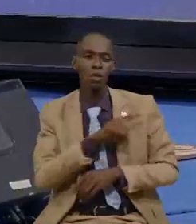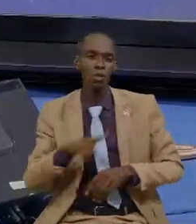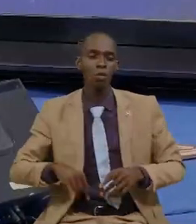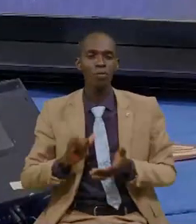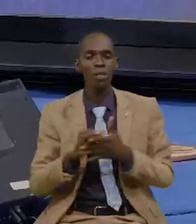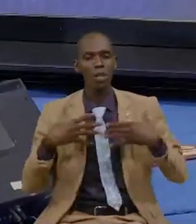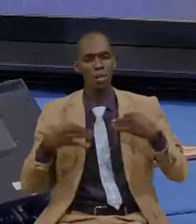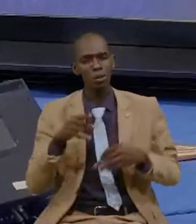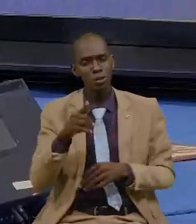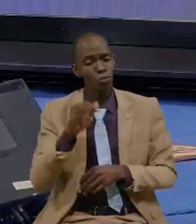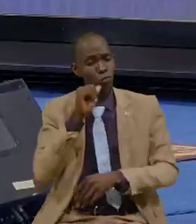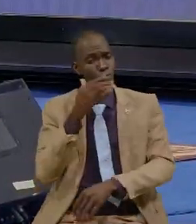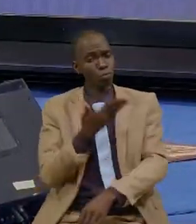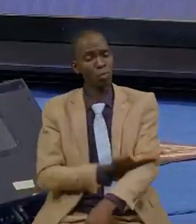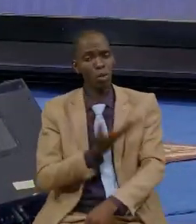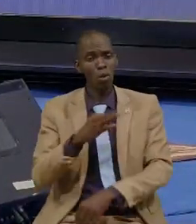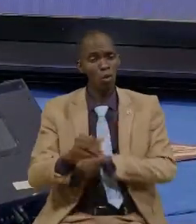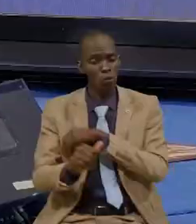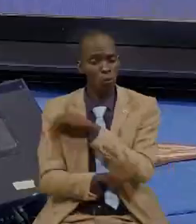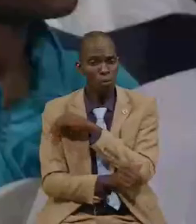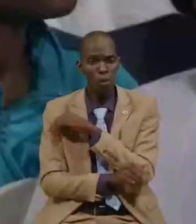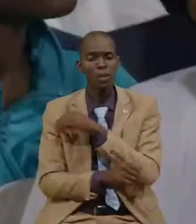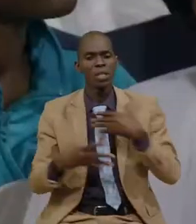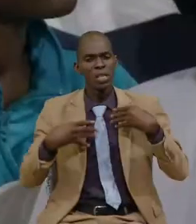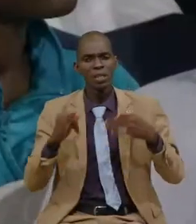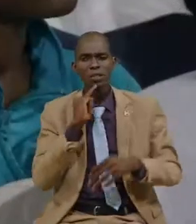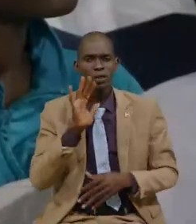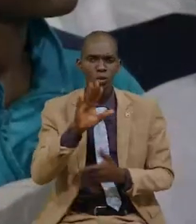qui te guérit, fille d'Abraham.